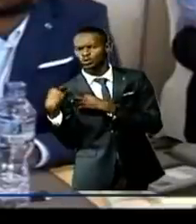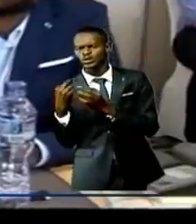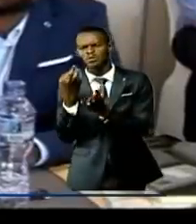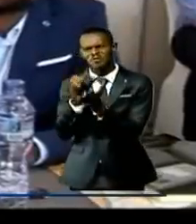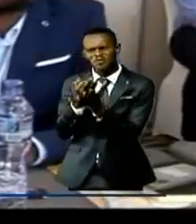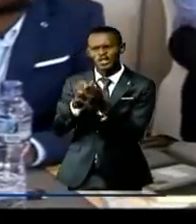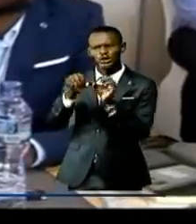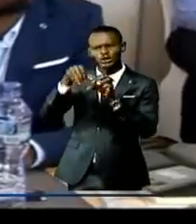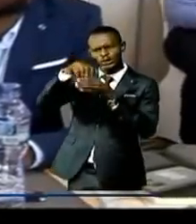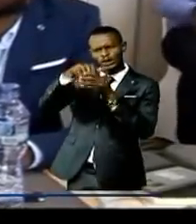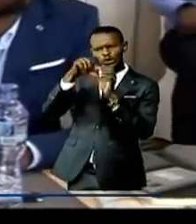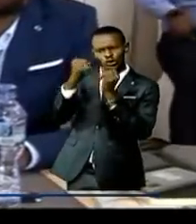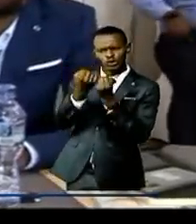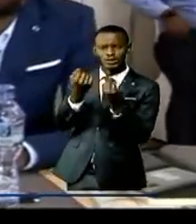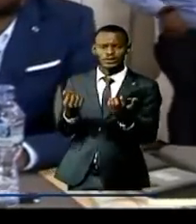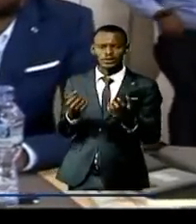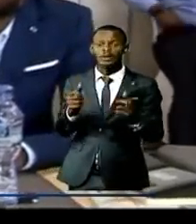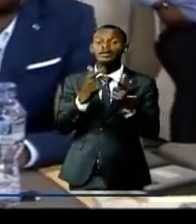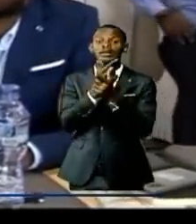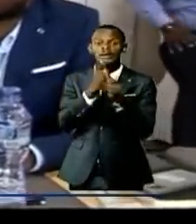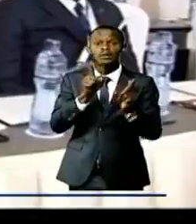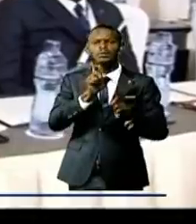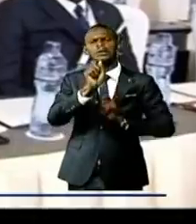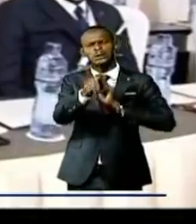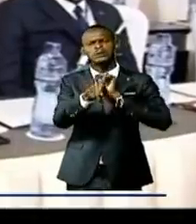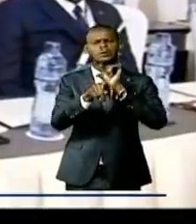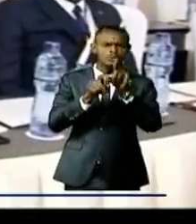puissent se poser des questions nécessaires sur les zones d'ombre.